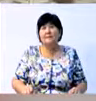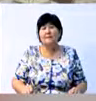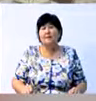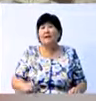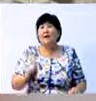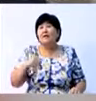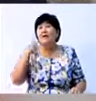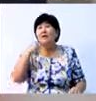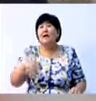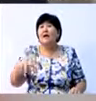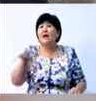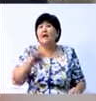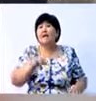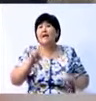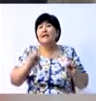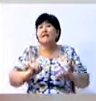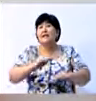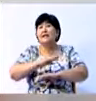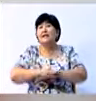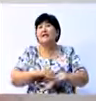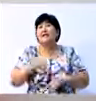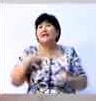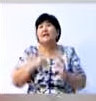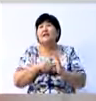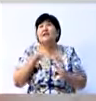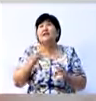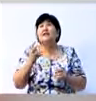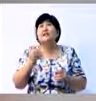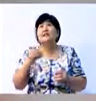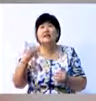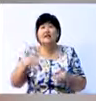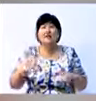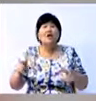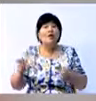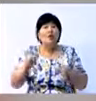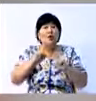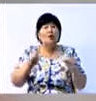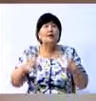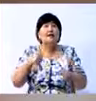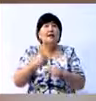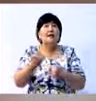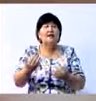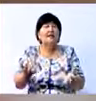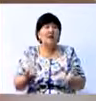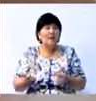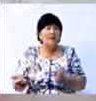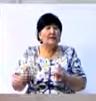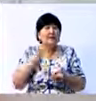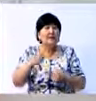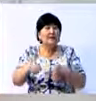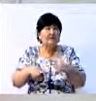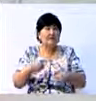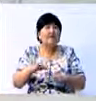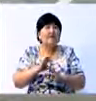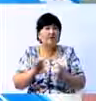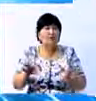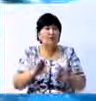В этом году сядут за парту 64 тысячи детей. Готовы ли школы областного центра их к приему? Смотрите в этом